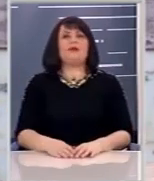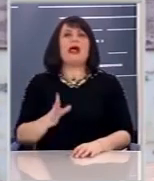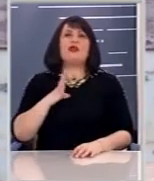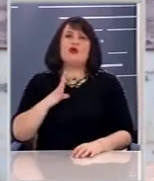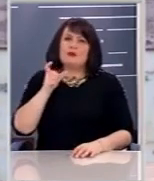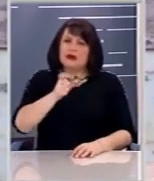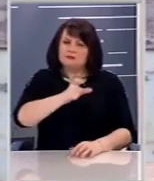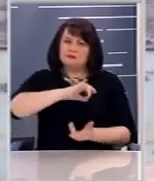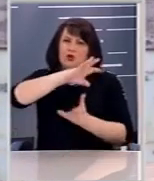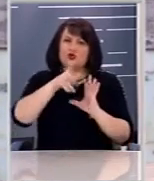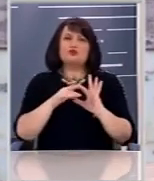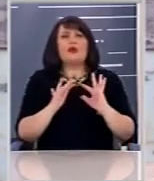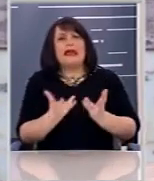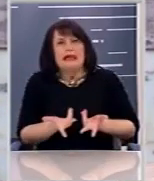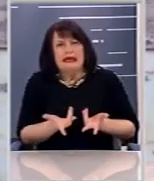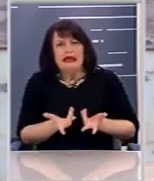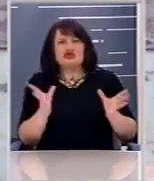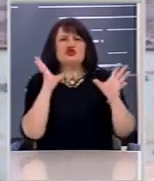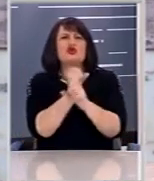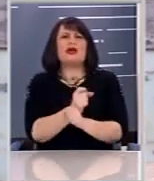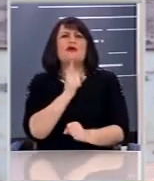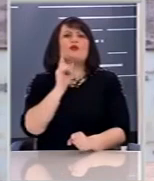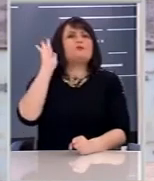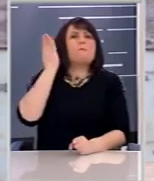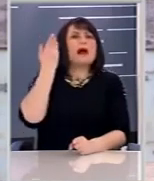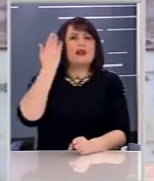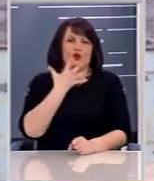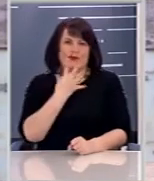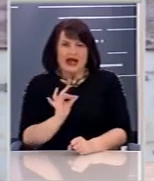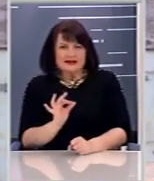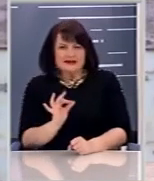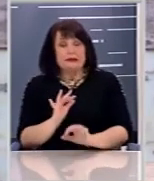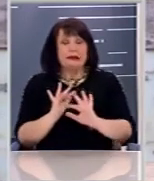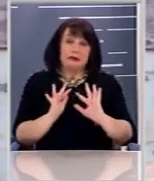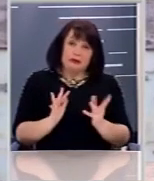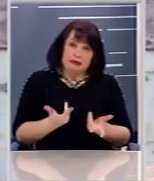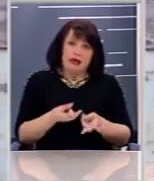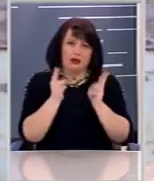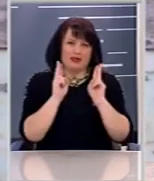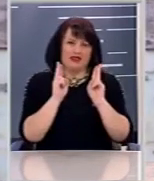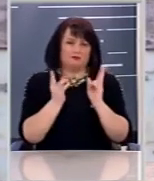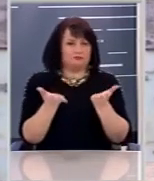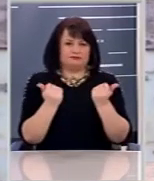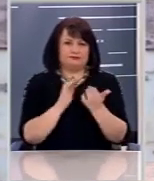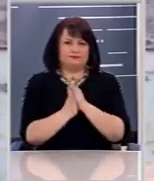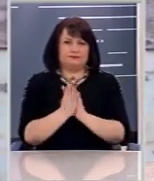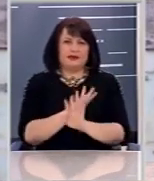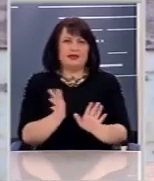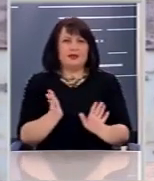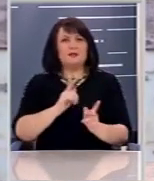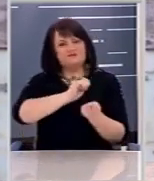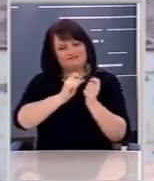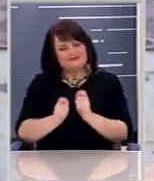είτε επιστρέφουν στα σκοτάδια του παρελθόντος, είτε χάνουν κάθε ελπίδα για να αλλάξουν τη ζωή